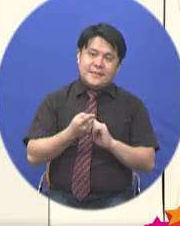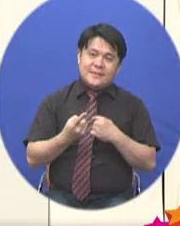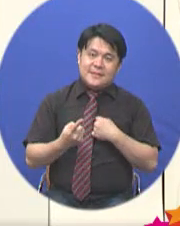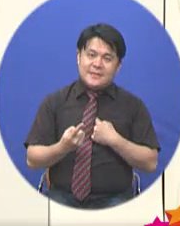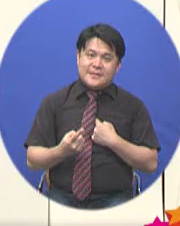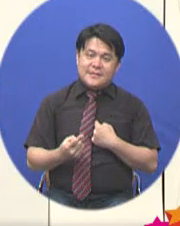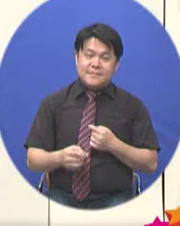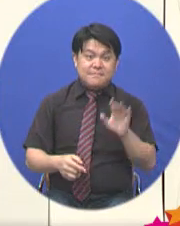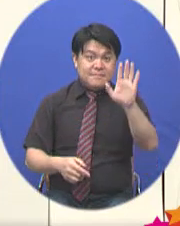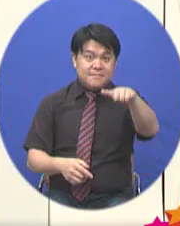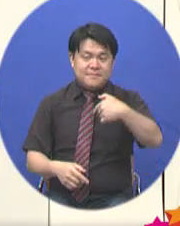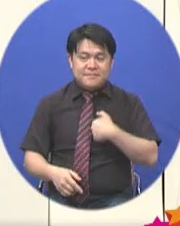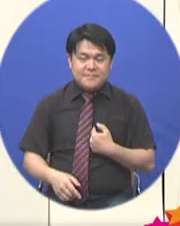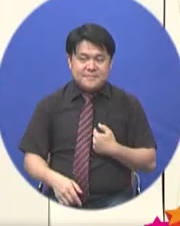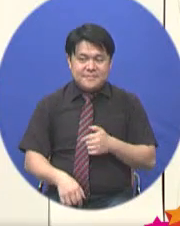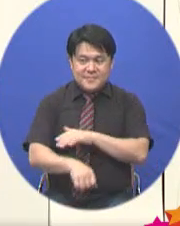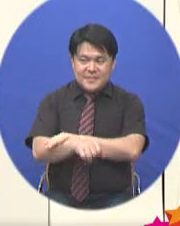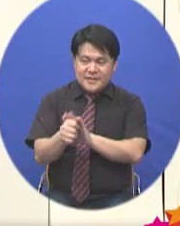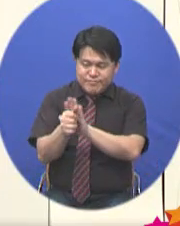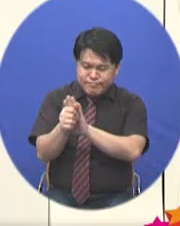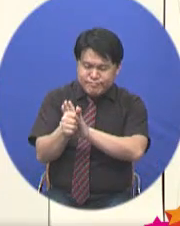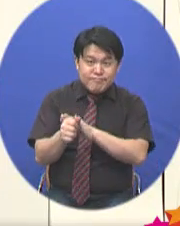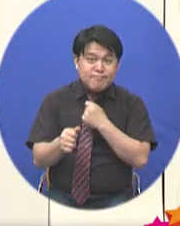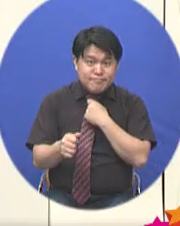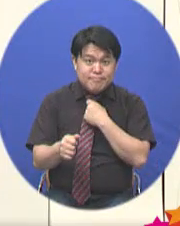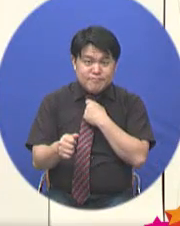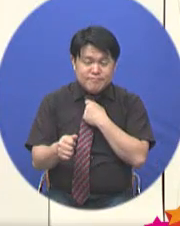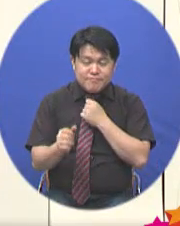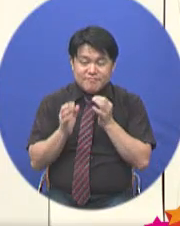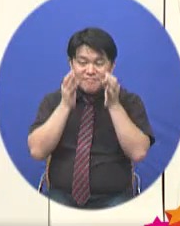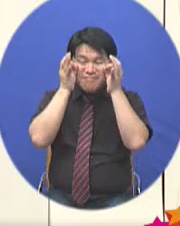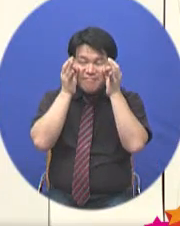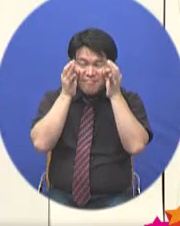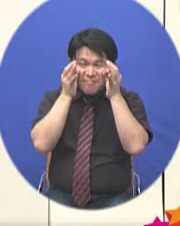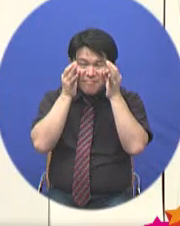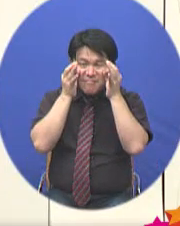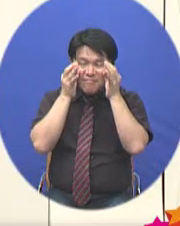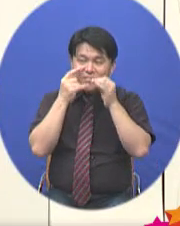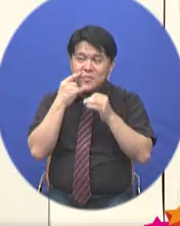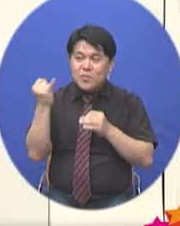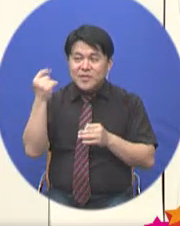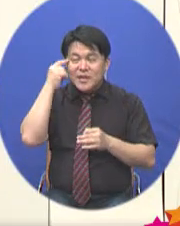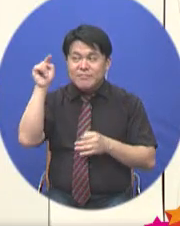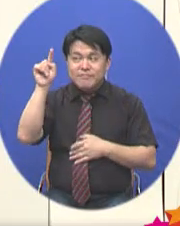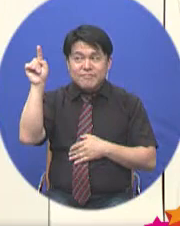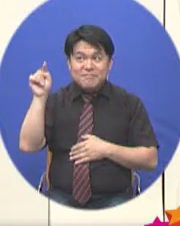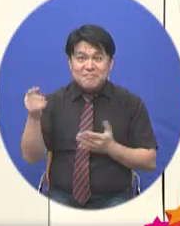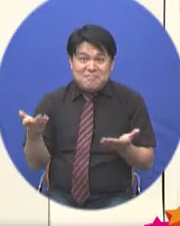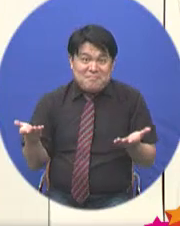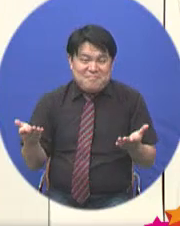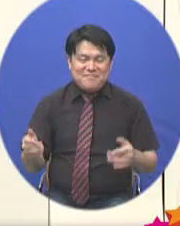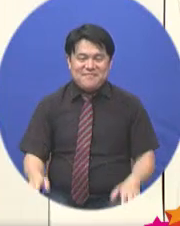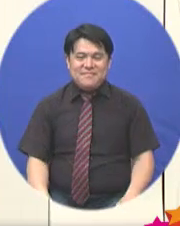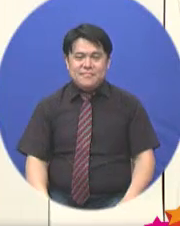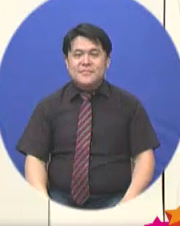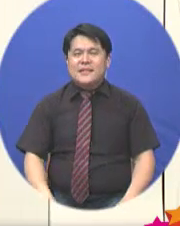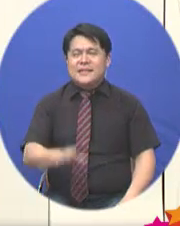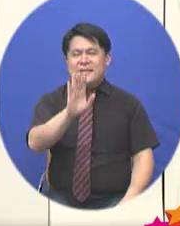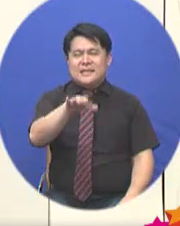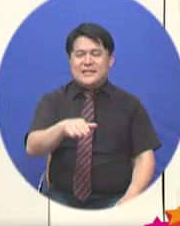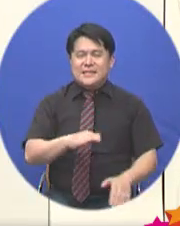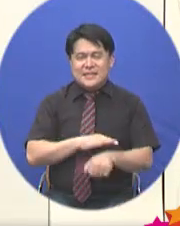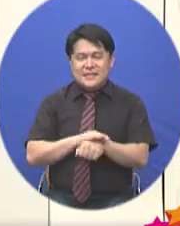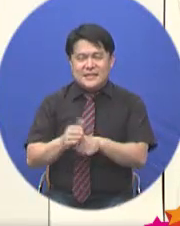그냥 저는 잘하는 것 같긴 한데 모르겠어요. 네, 시어머니가 생각은 어떠실지. 아, 시어머니 잘하는